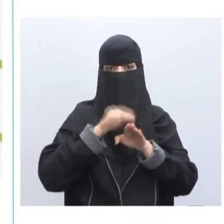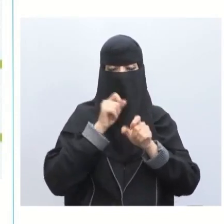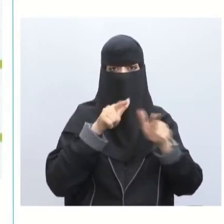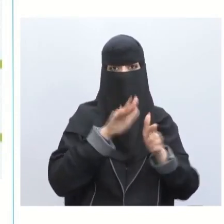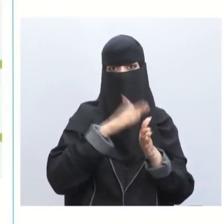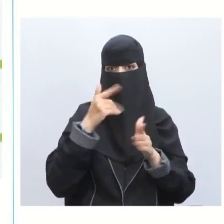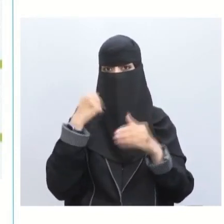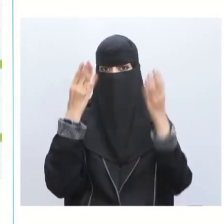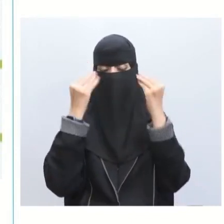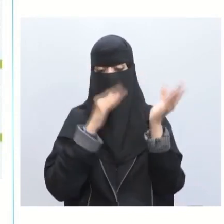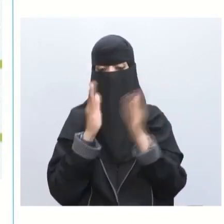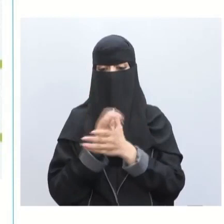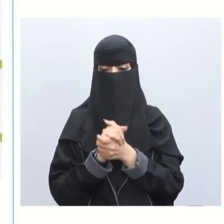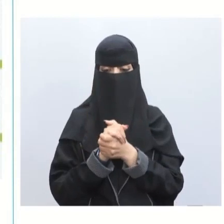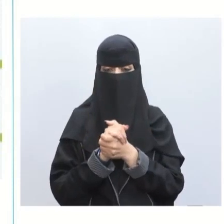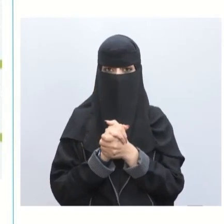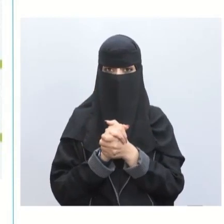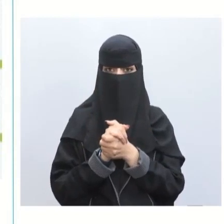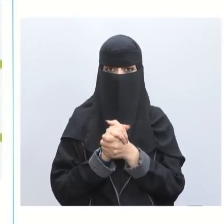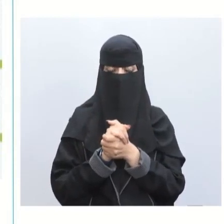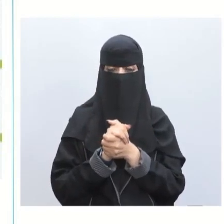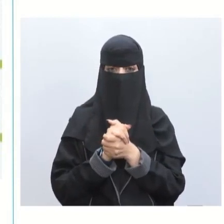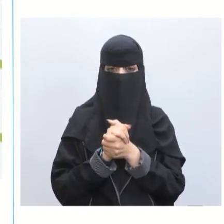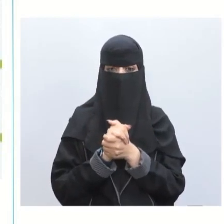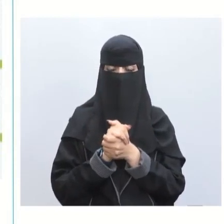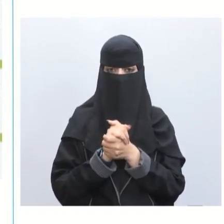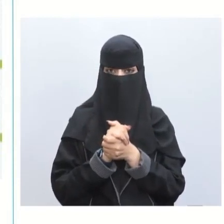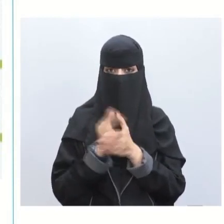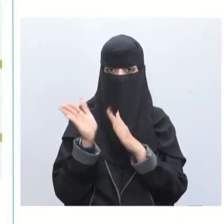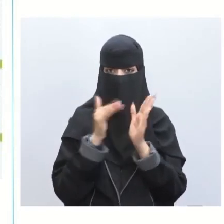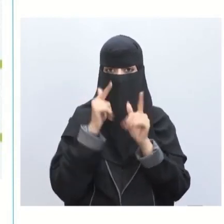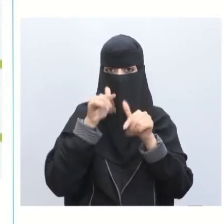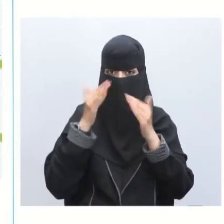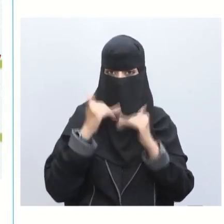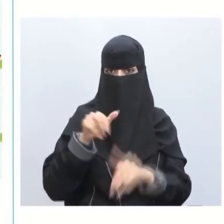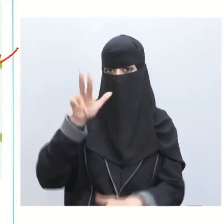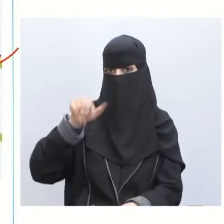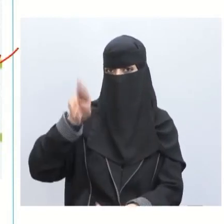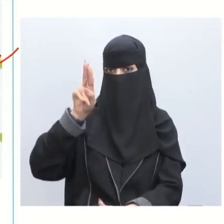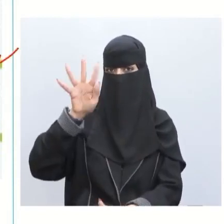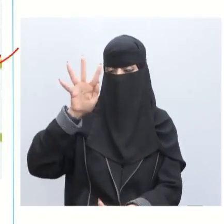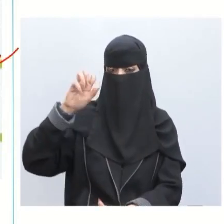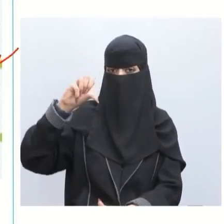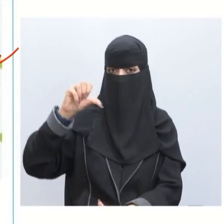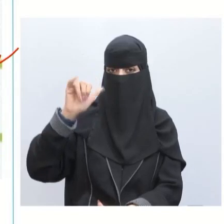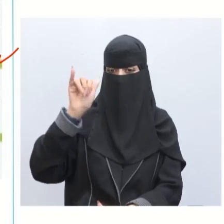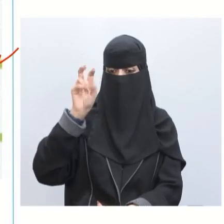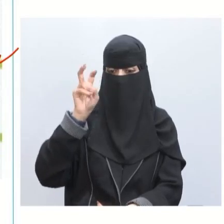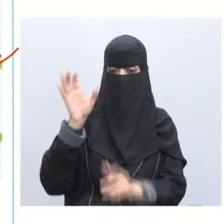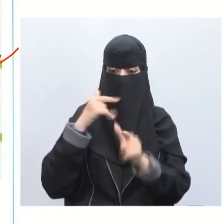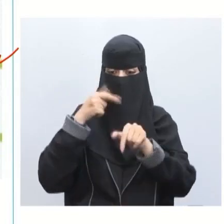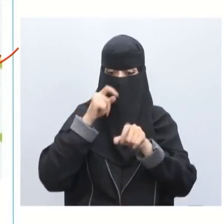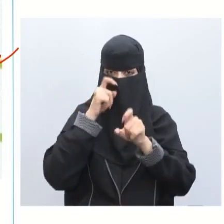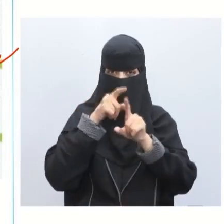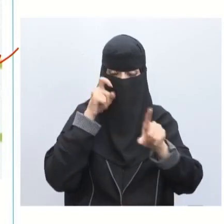طريق كشف هذه المعلومات هذا الخداع من اشكال التنمر التشويه هو